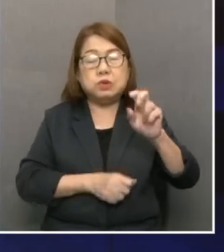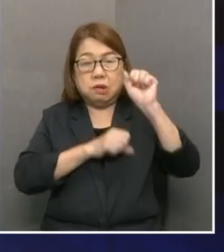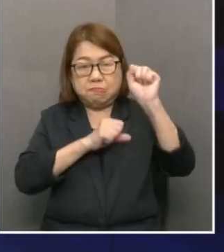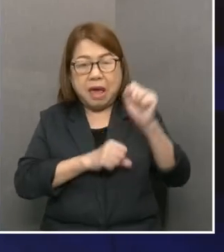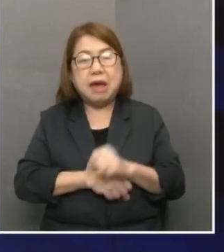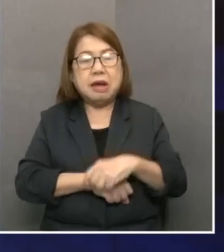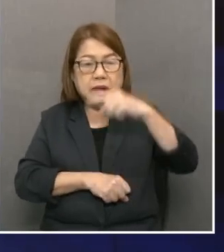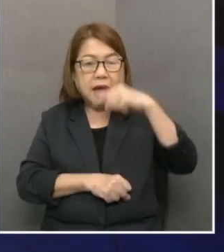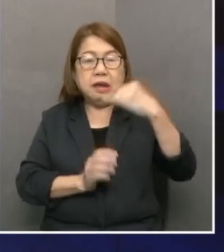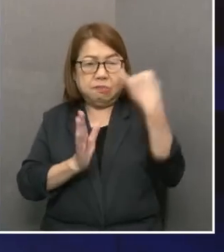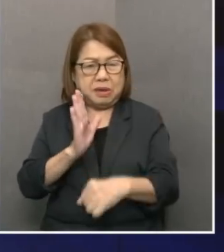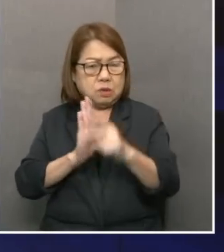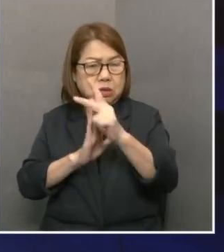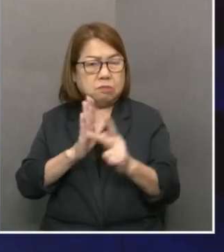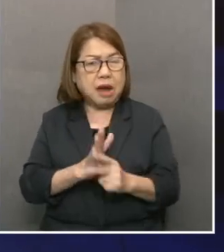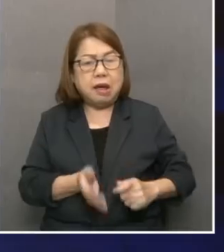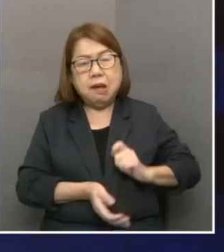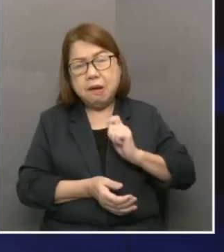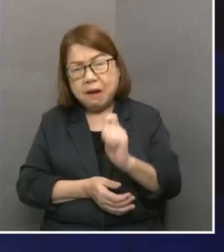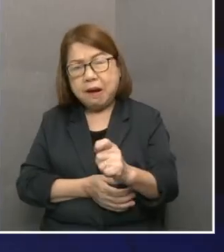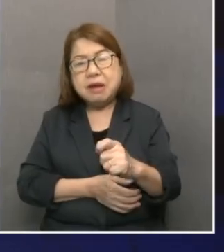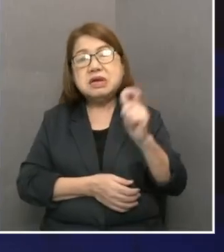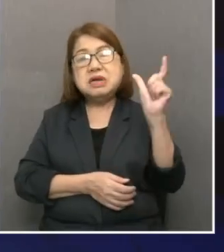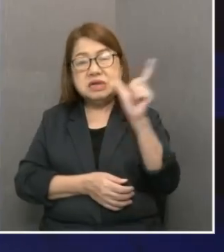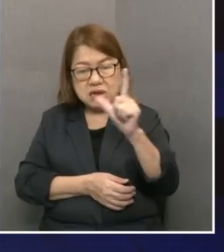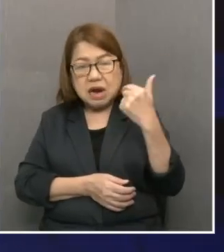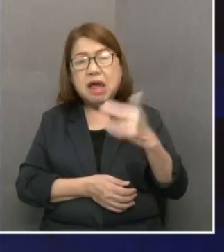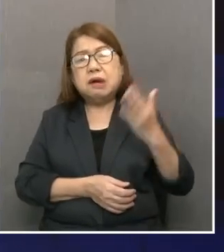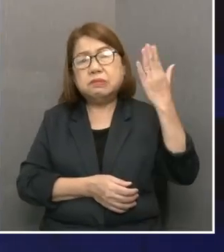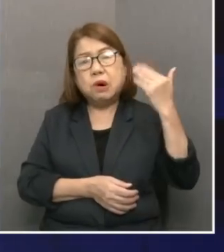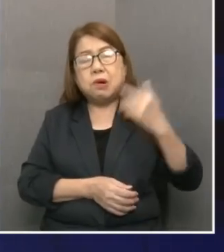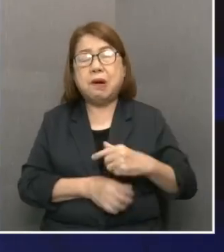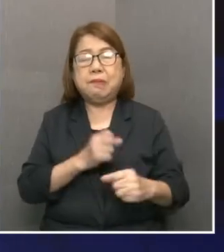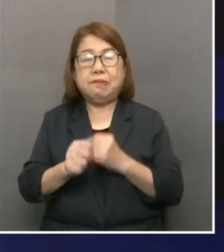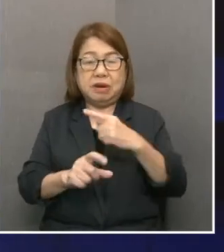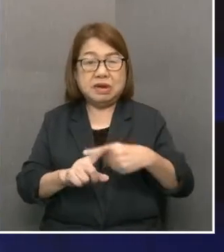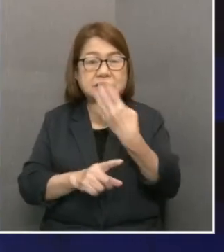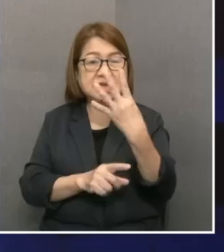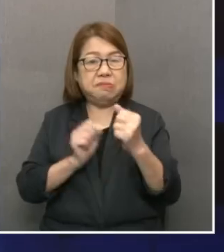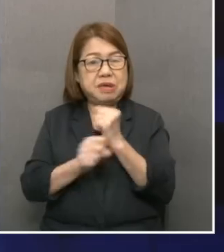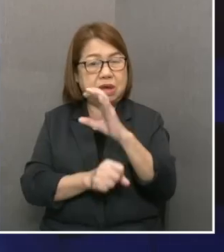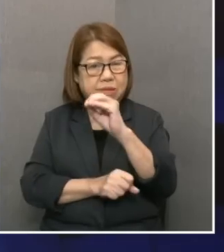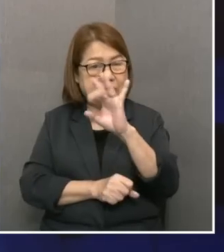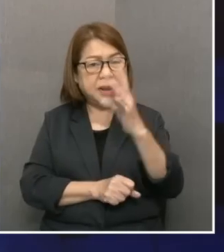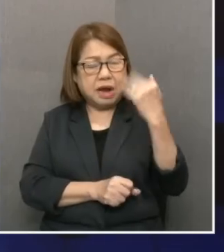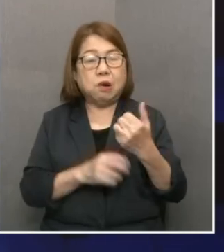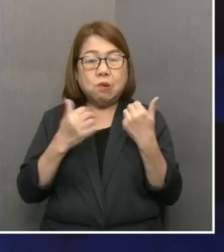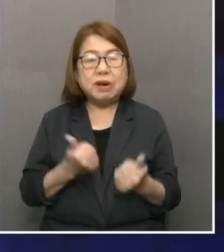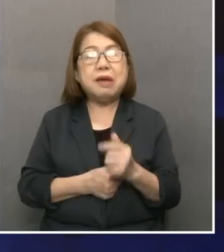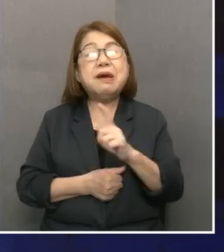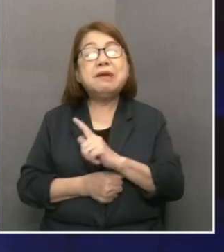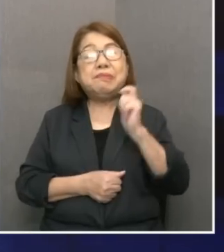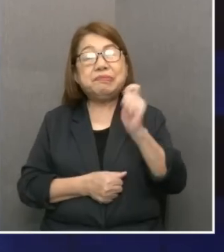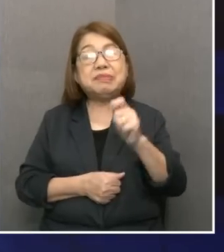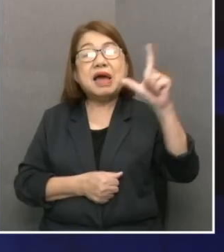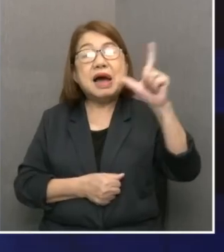ผิดกฎหมายค่ะเคยได้ใบเหลืองไปแล้วคุณผู้ชมเดือนเมษายนนะปี 58ปัจจุบันปลดใบเหลืองไปแล้วนะคะเมื่อปี 62ช่วงเวลา